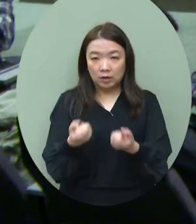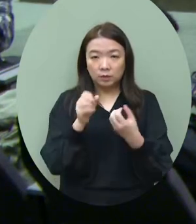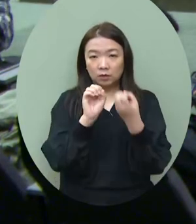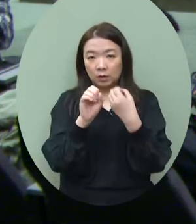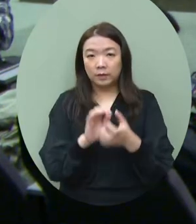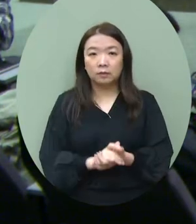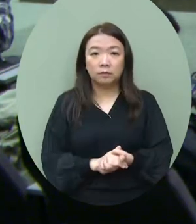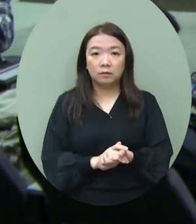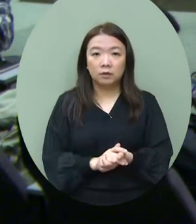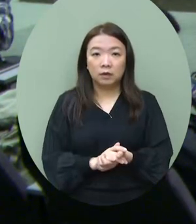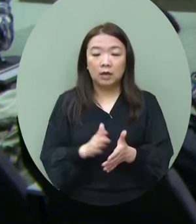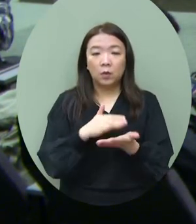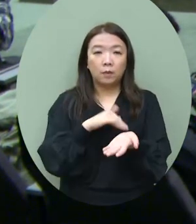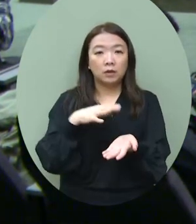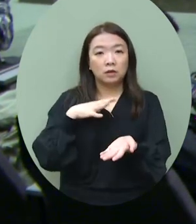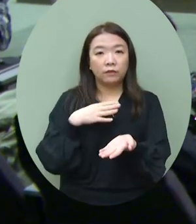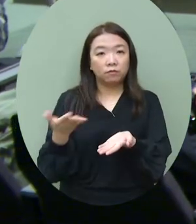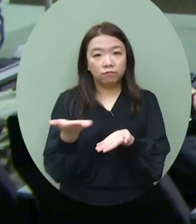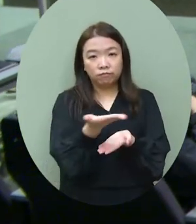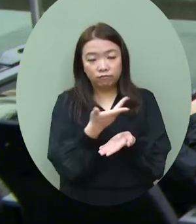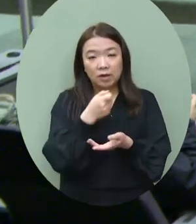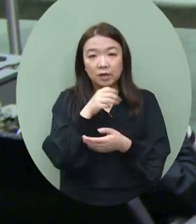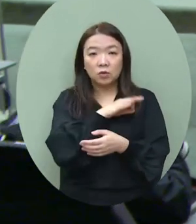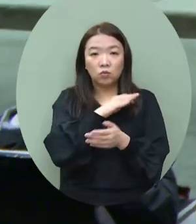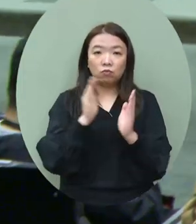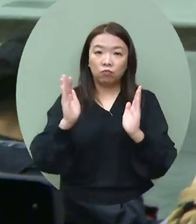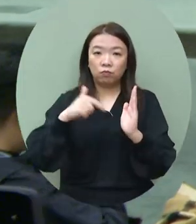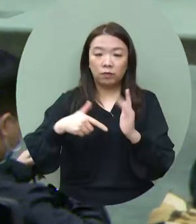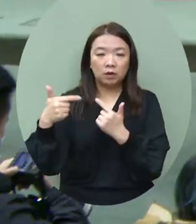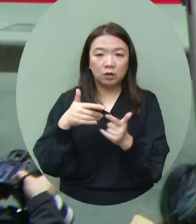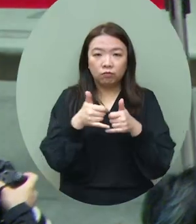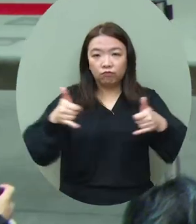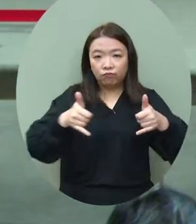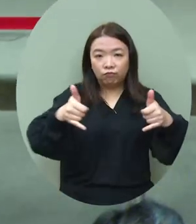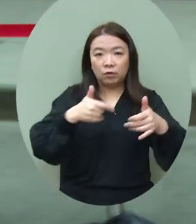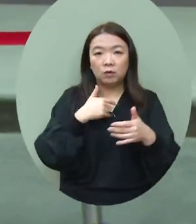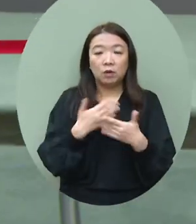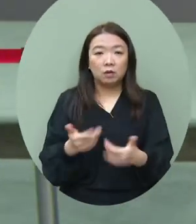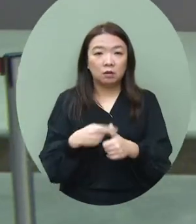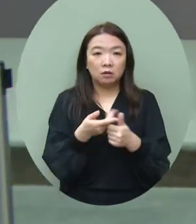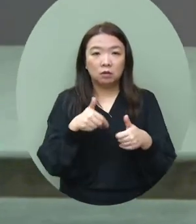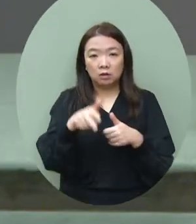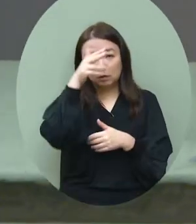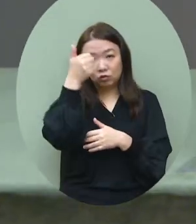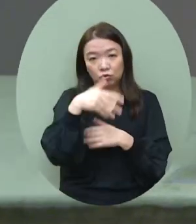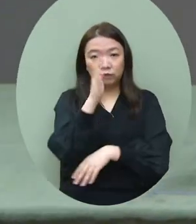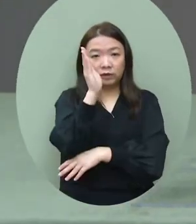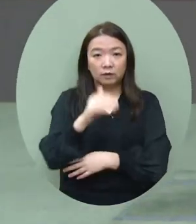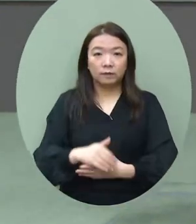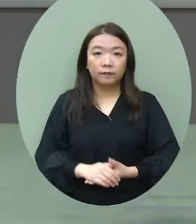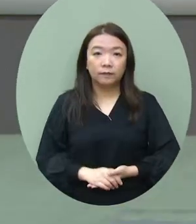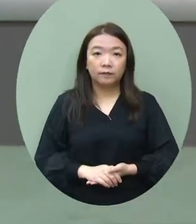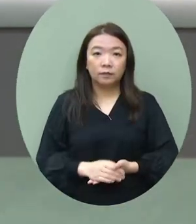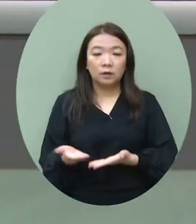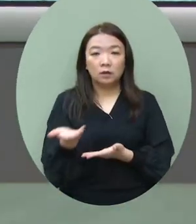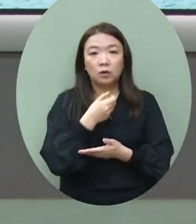提問。由於疫情關係啦，咁請大家喺記者會入邊啦都盡量保持距離。依家我哋首先有請行政長官發言。 各